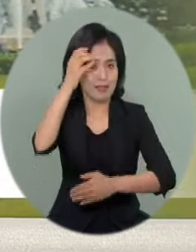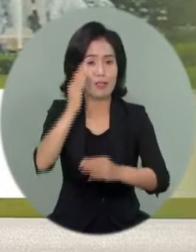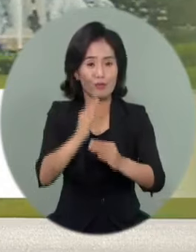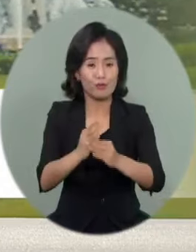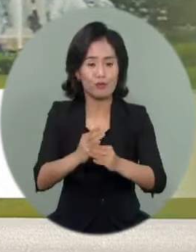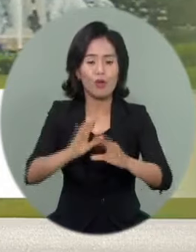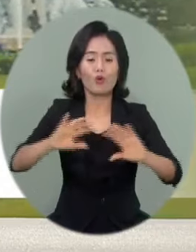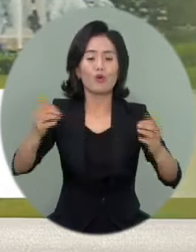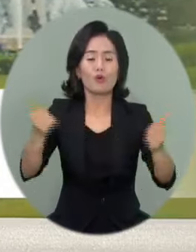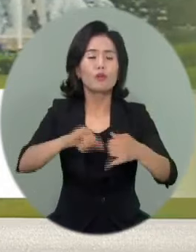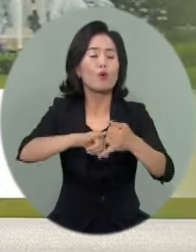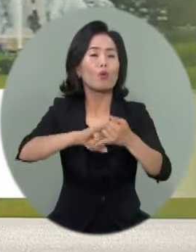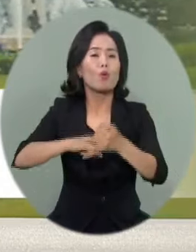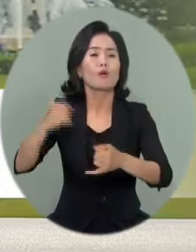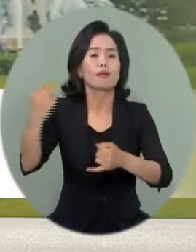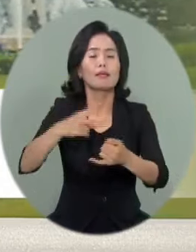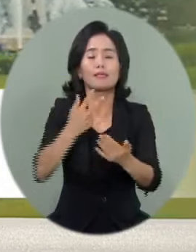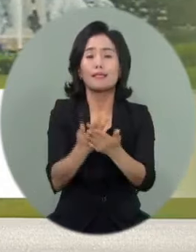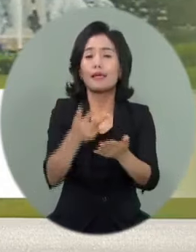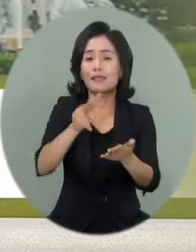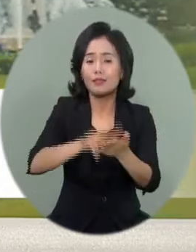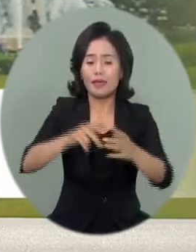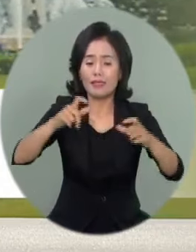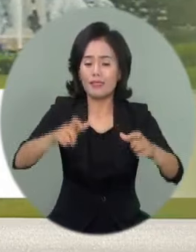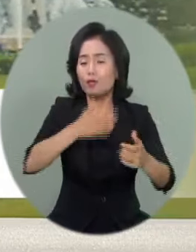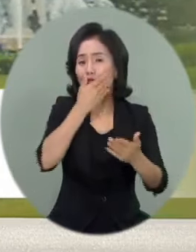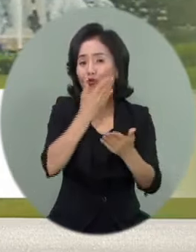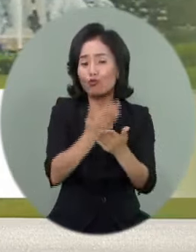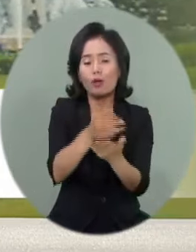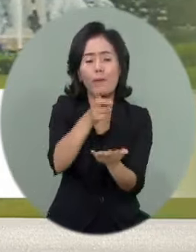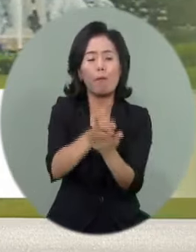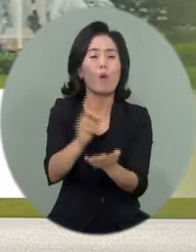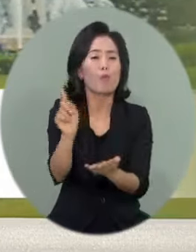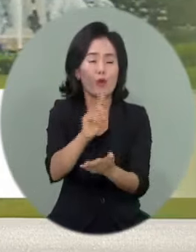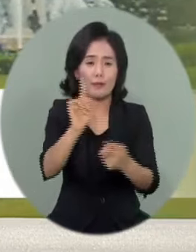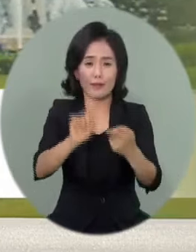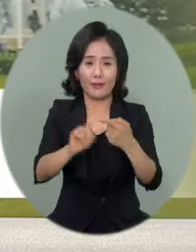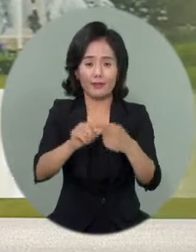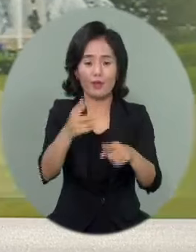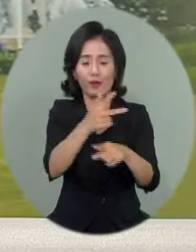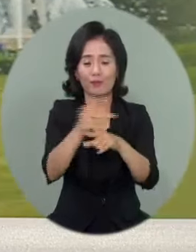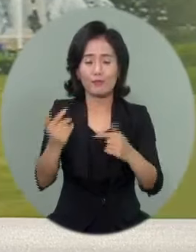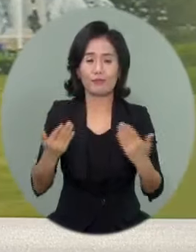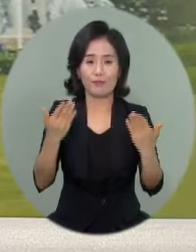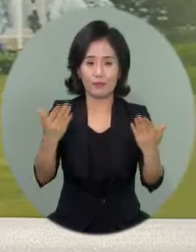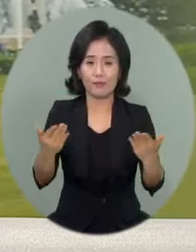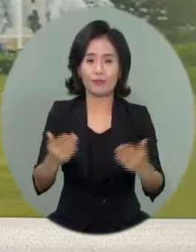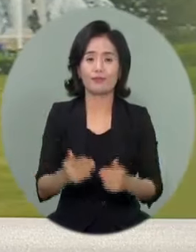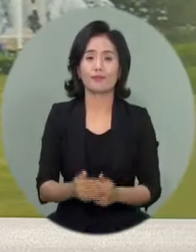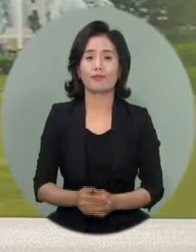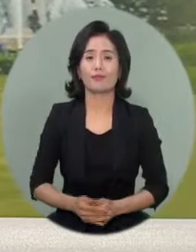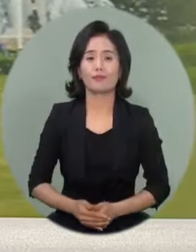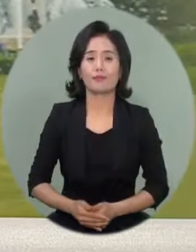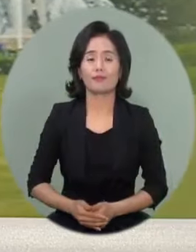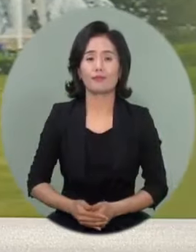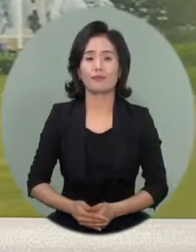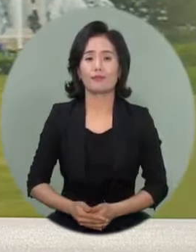이번 국회에서 반드시 제정돼야 할 지역 현안 법안은 어떤게 있는지 주현정 기자가